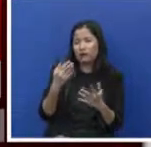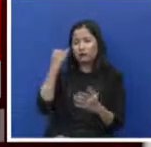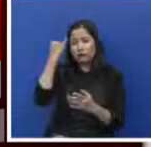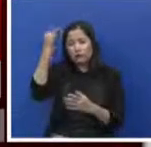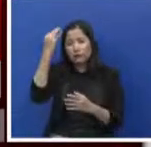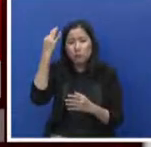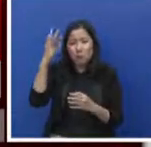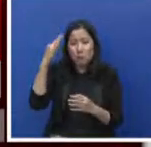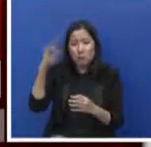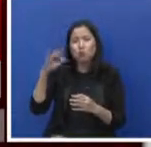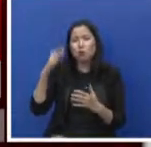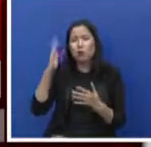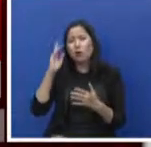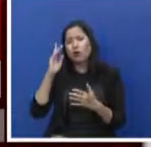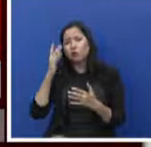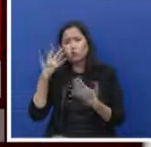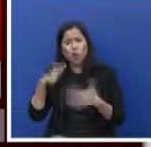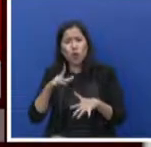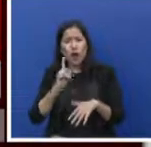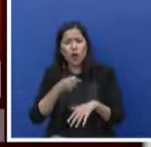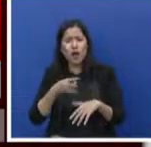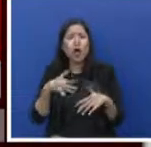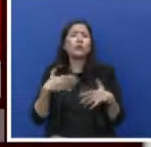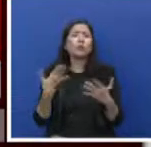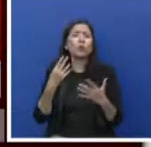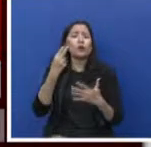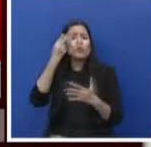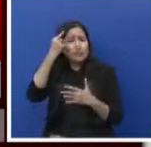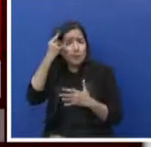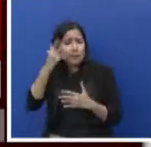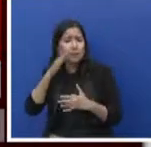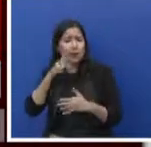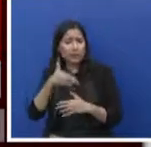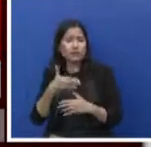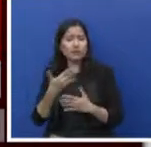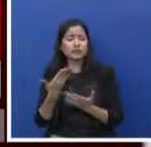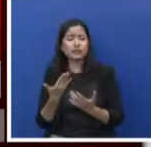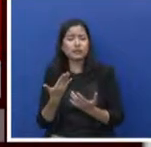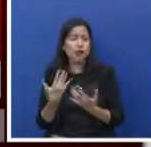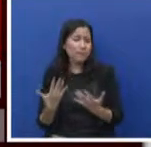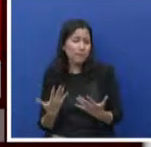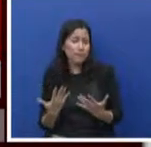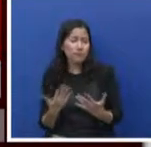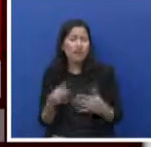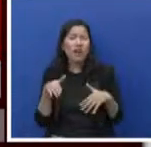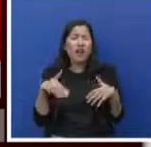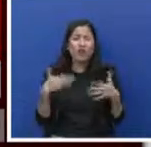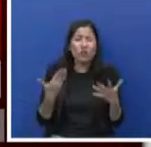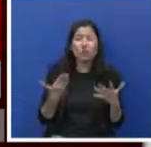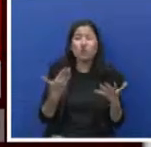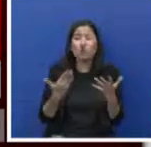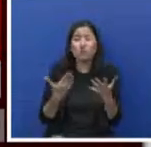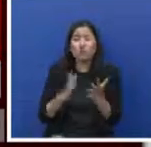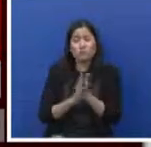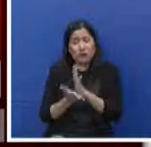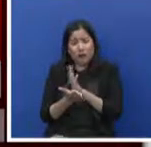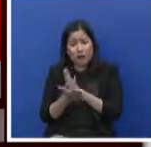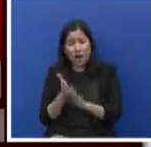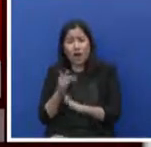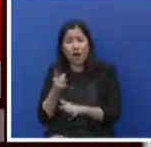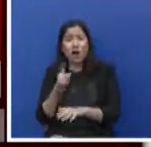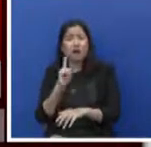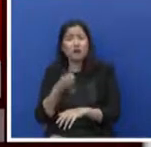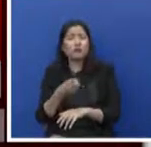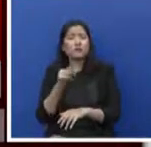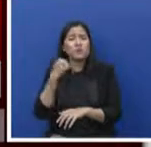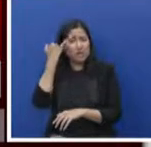mungkin sudah ada atau direncanakan oleh Halodoc maupun juga Gojek sendiri, atau bahkan mungkin sudah pernahkah